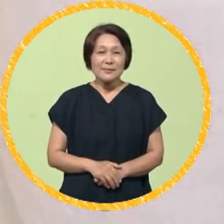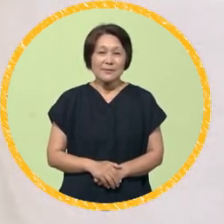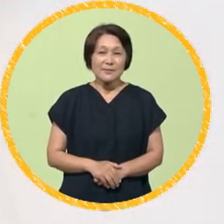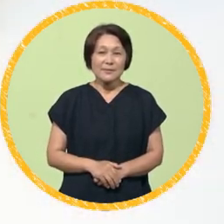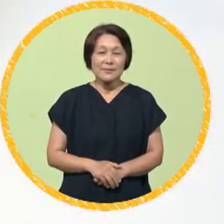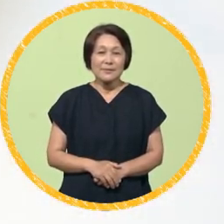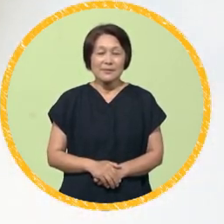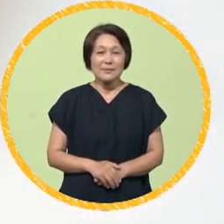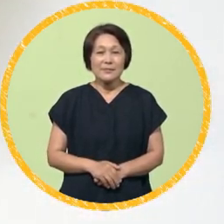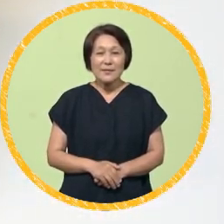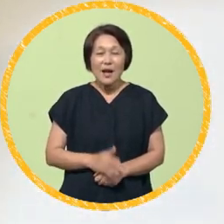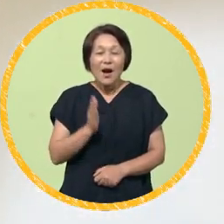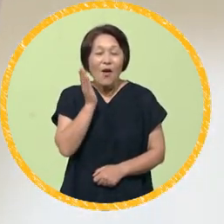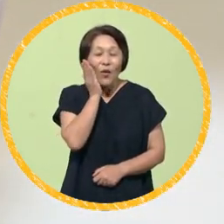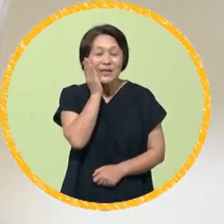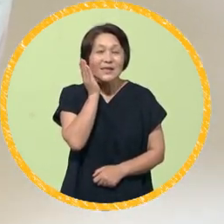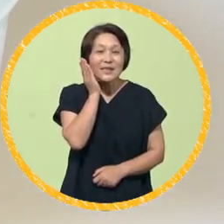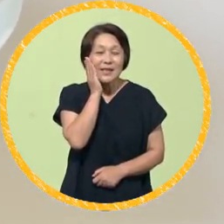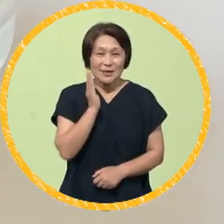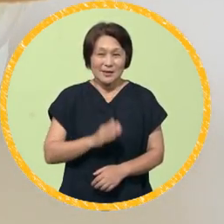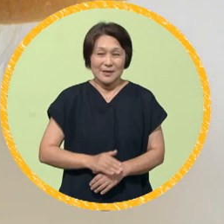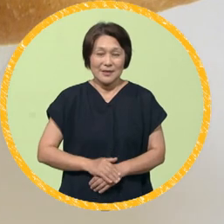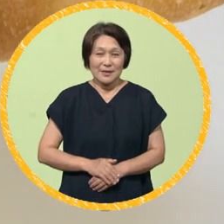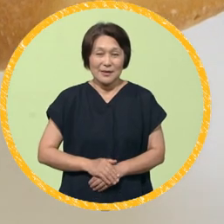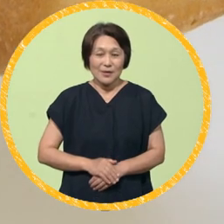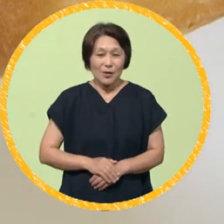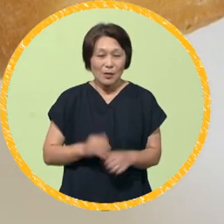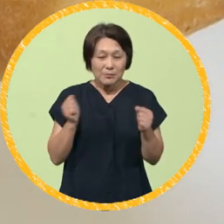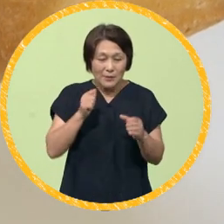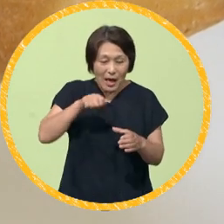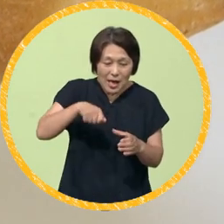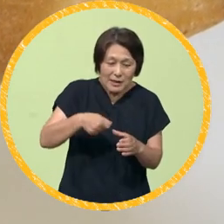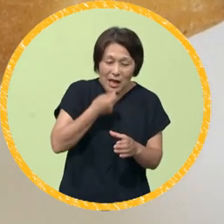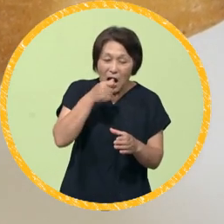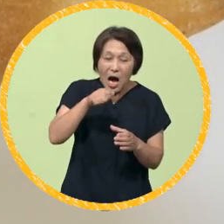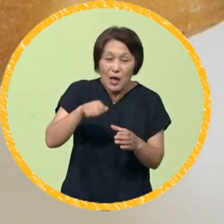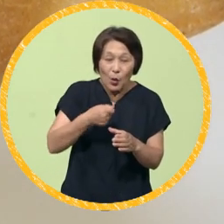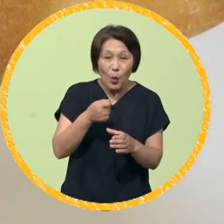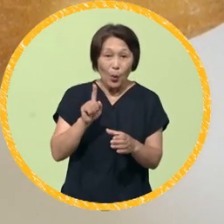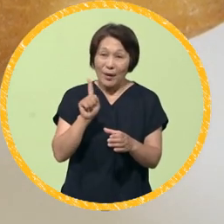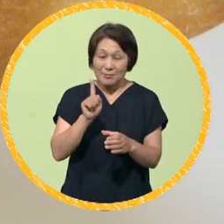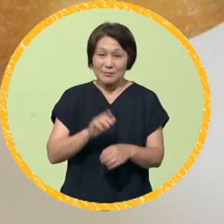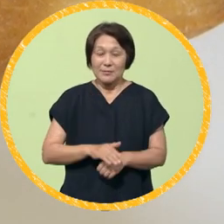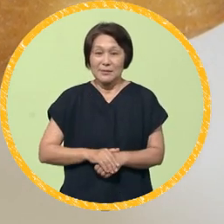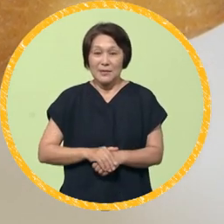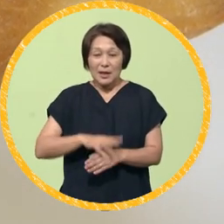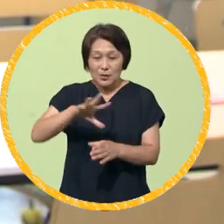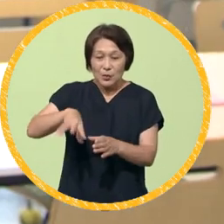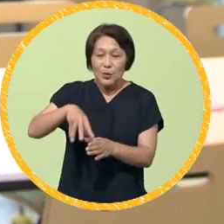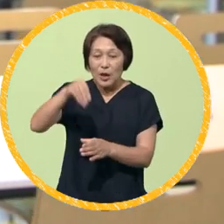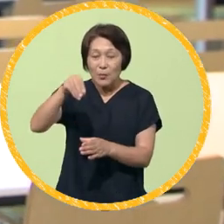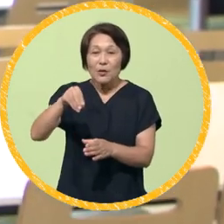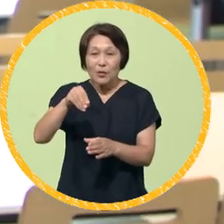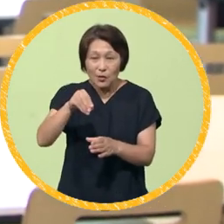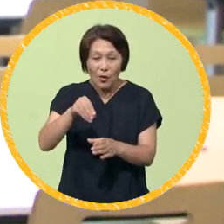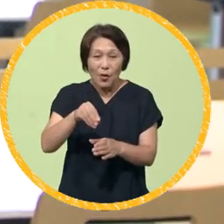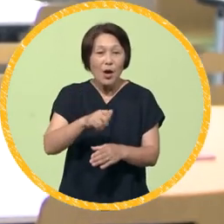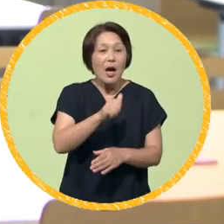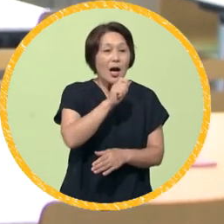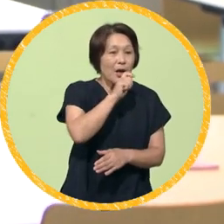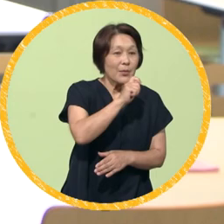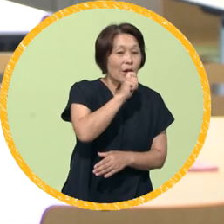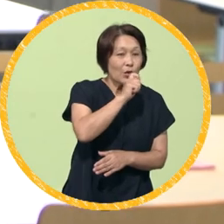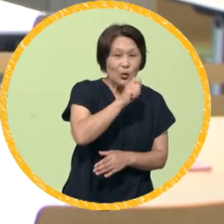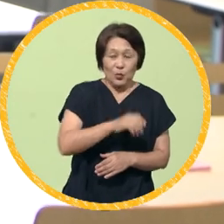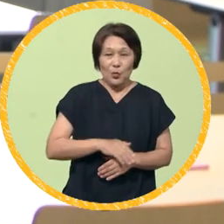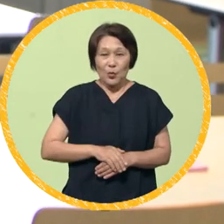はい、 うん、あ、美味しいです。このジェラートのこだわりはあるんですか？ はい、ソフトクリームとジェラートのミルクに関し